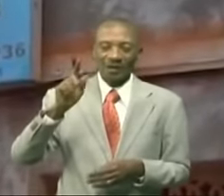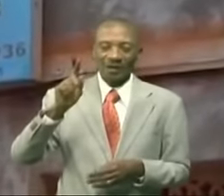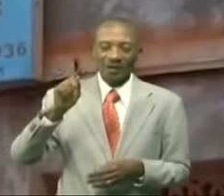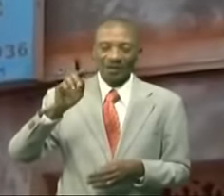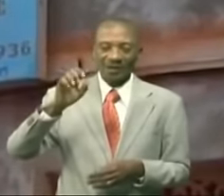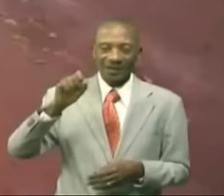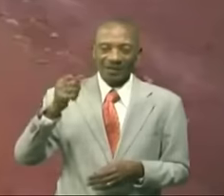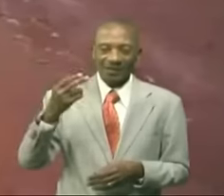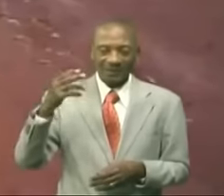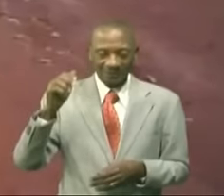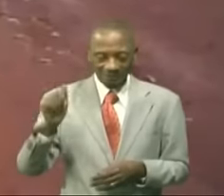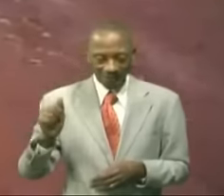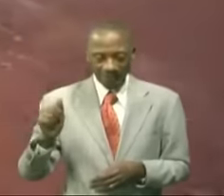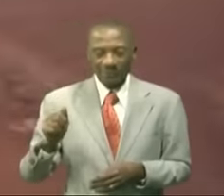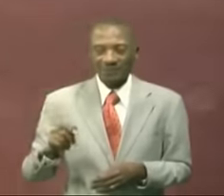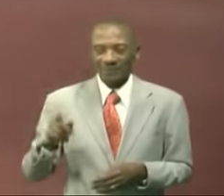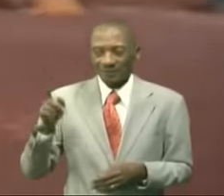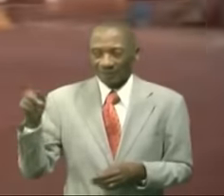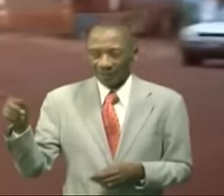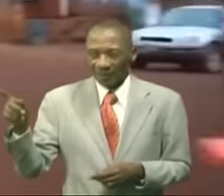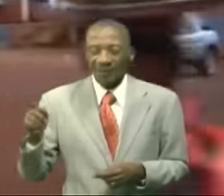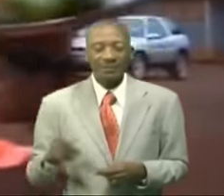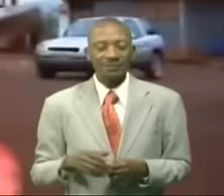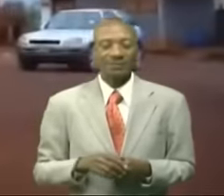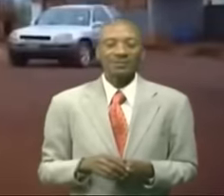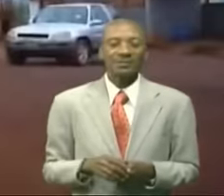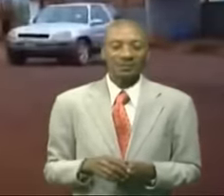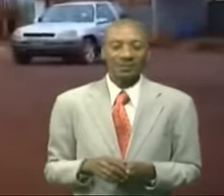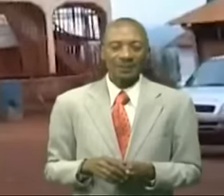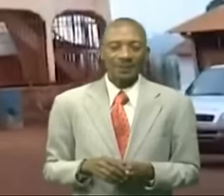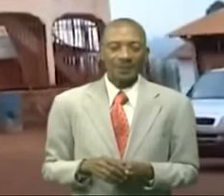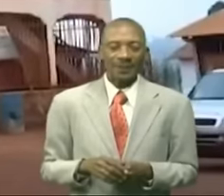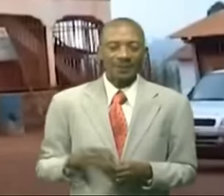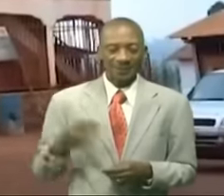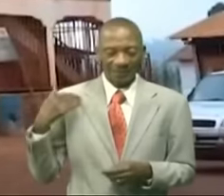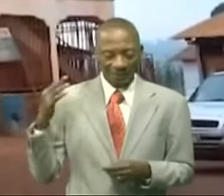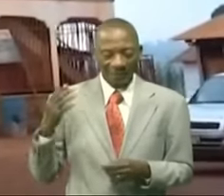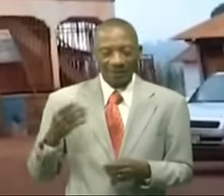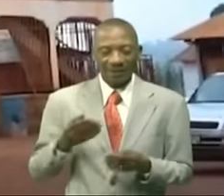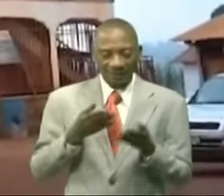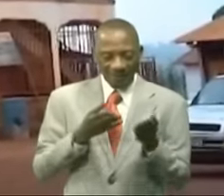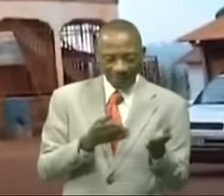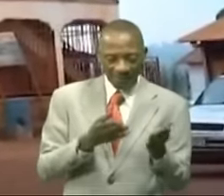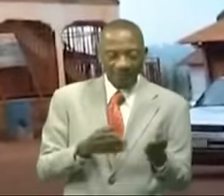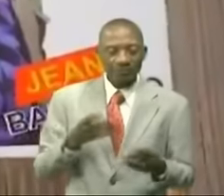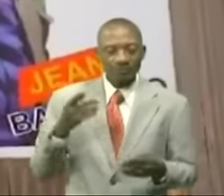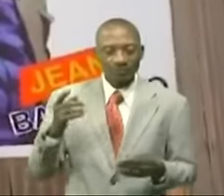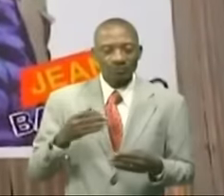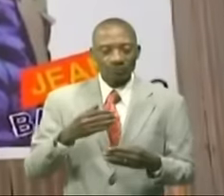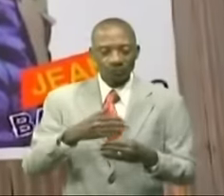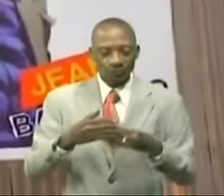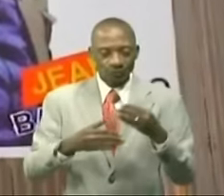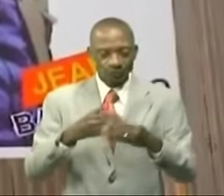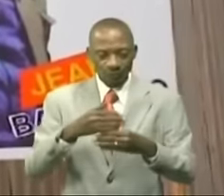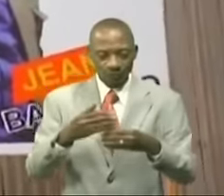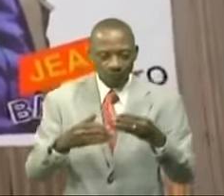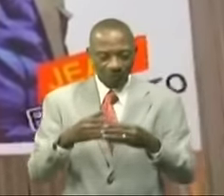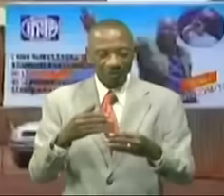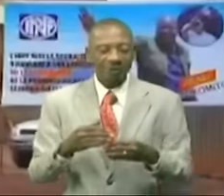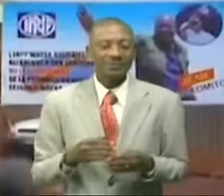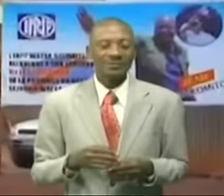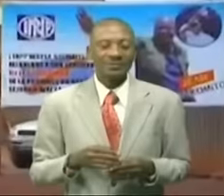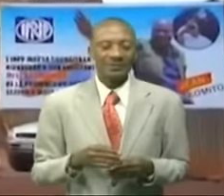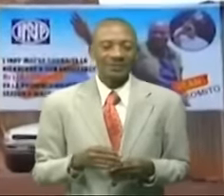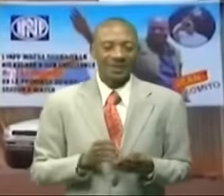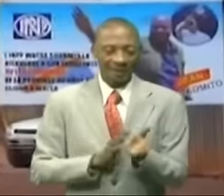Ouatcha sur place, elle ne permet pas à l'INPP d'accomplir vraiment toutes ces missions qui lui sont révolues. Et surtout que là où nous sommes